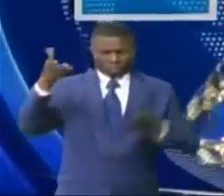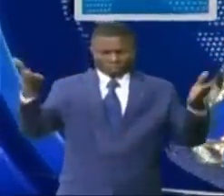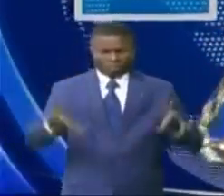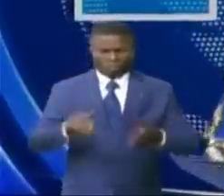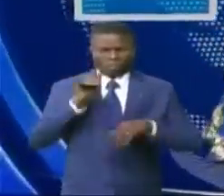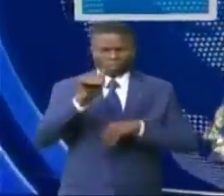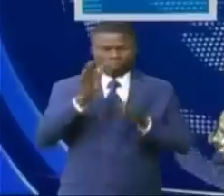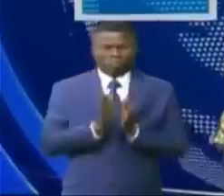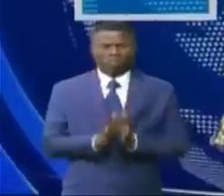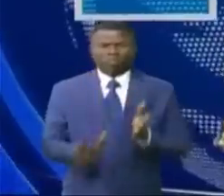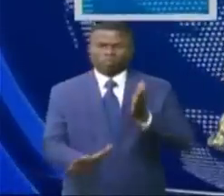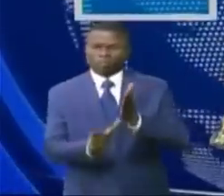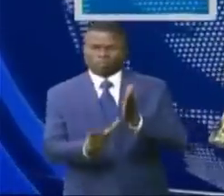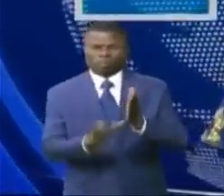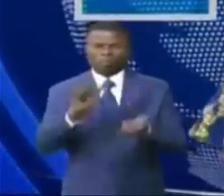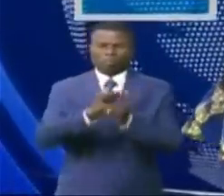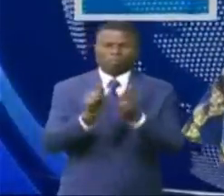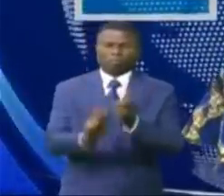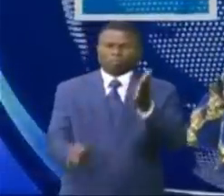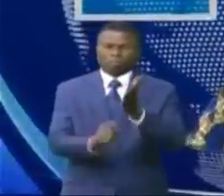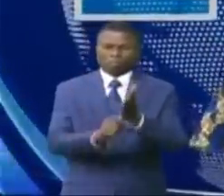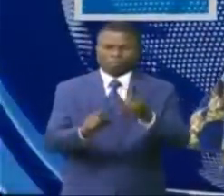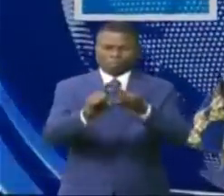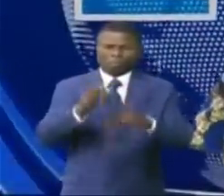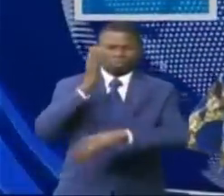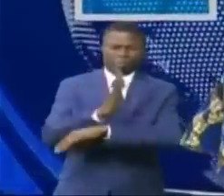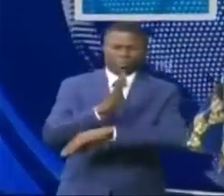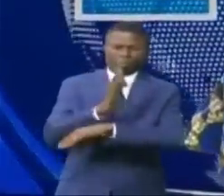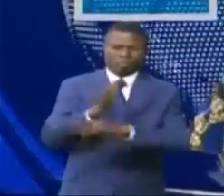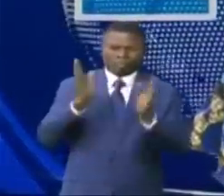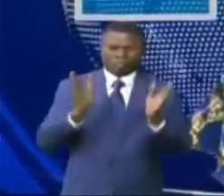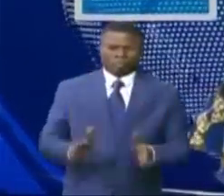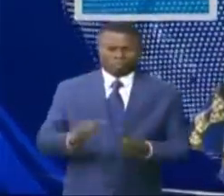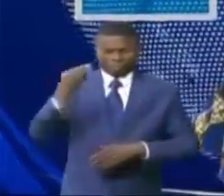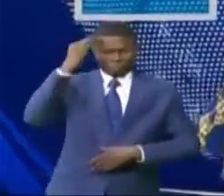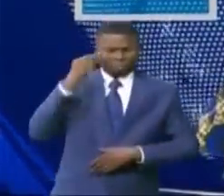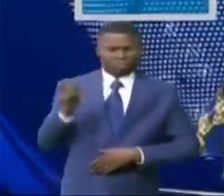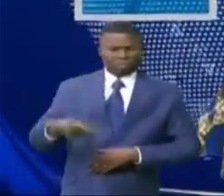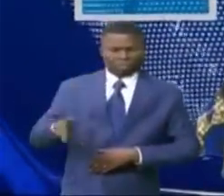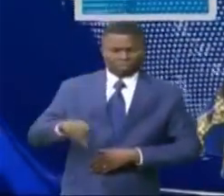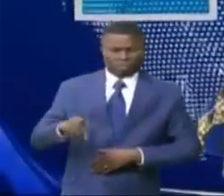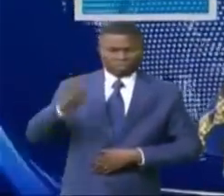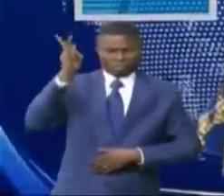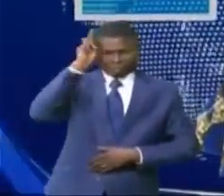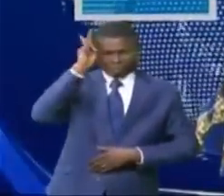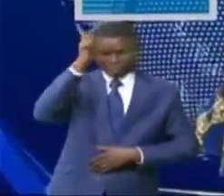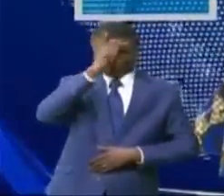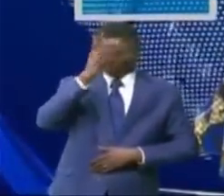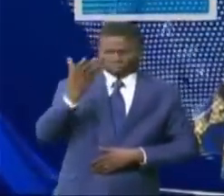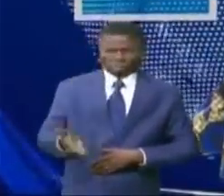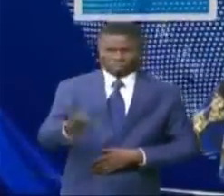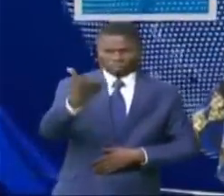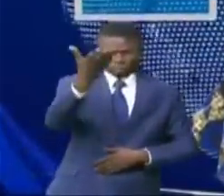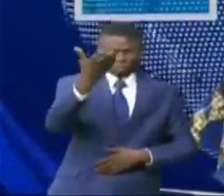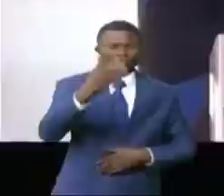directeur général adjoint chargé des questions techniques et du conseiller du ministre provincial de Katanga, Placide